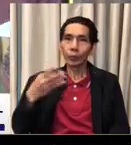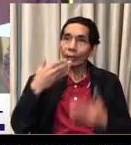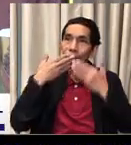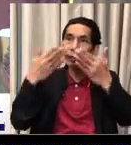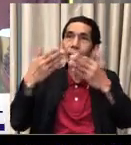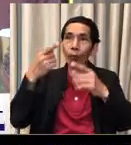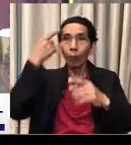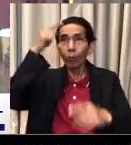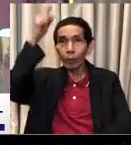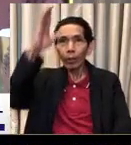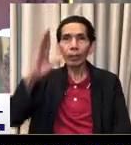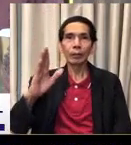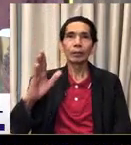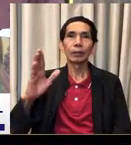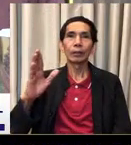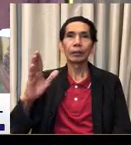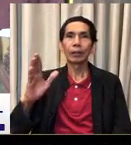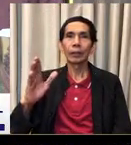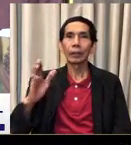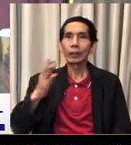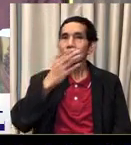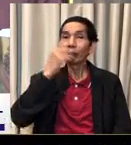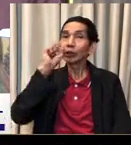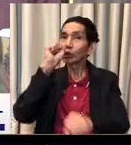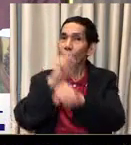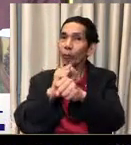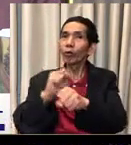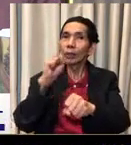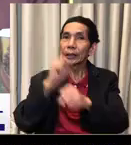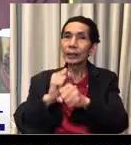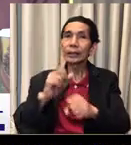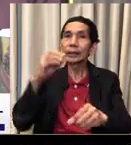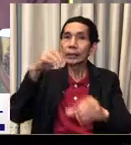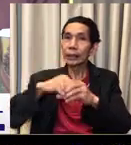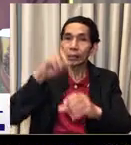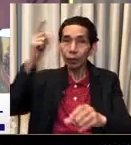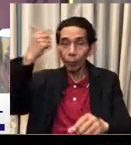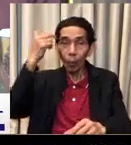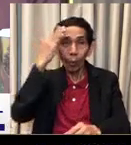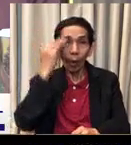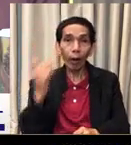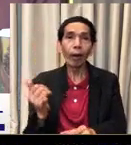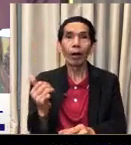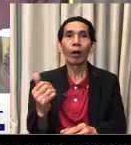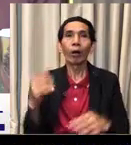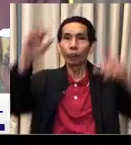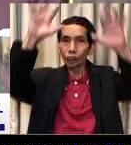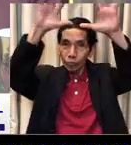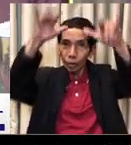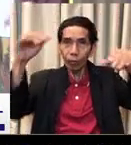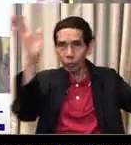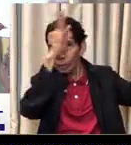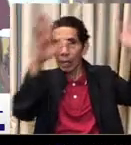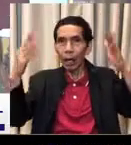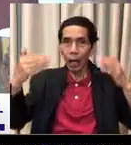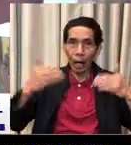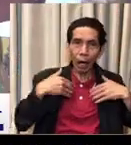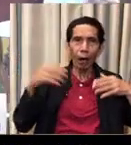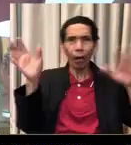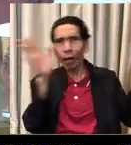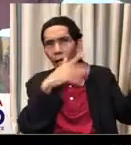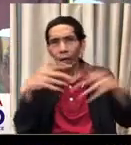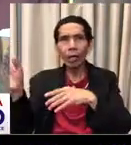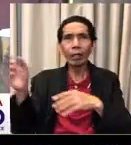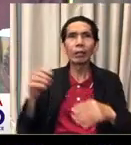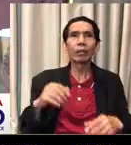natin sa Diyos. Ito ang pinakamasarap na trabaho sa gobyerno. Bakit? Umulan, bumagyo, magkaroon ng dilubyo,